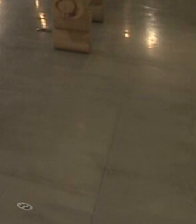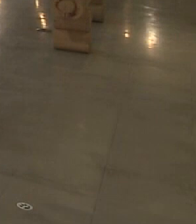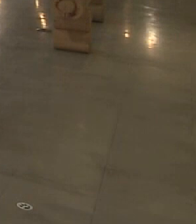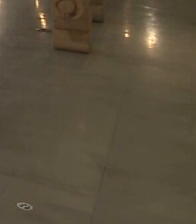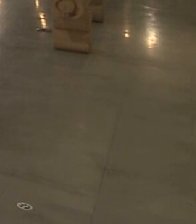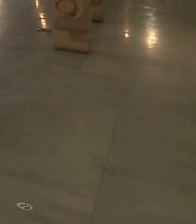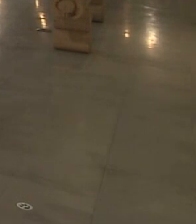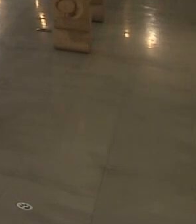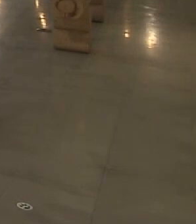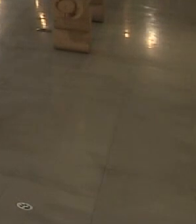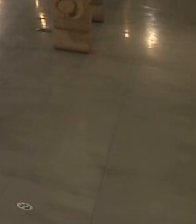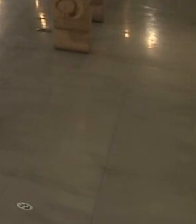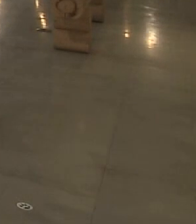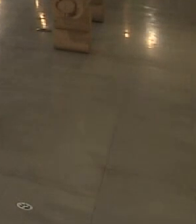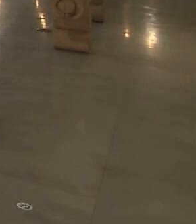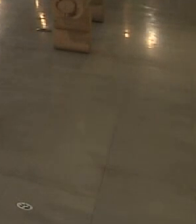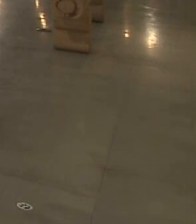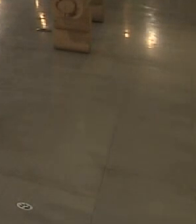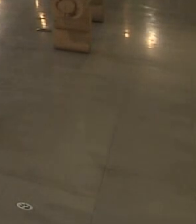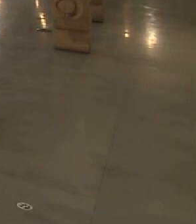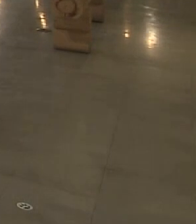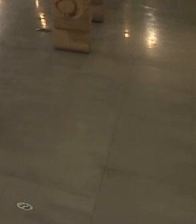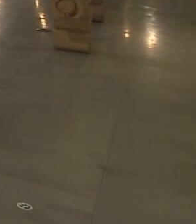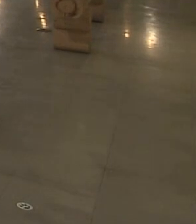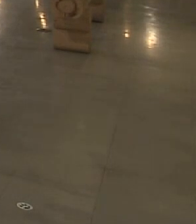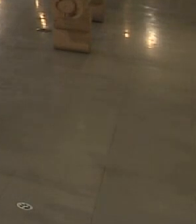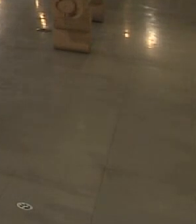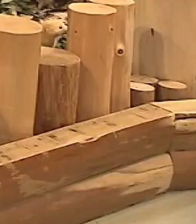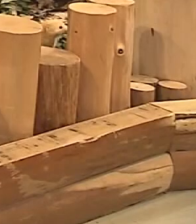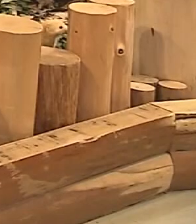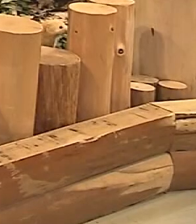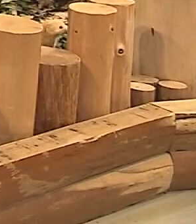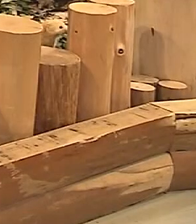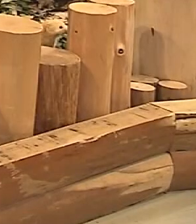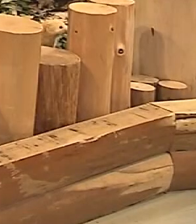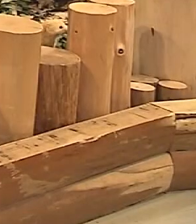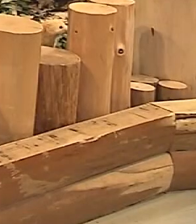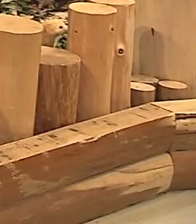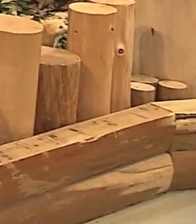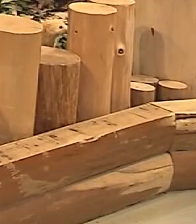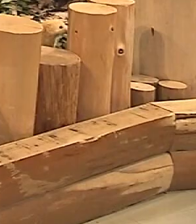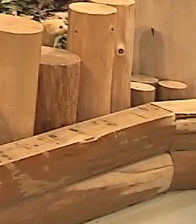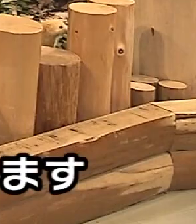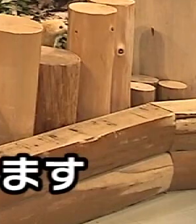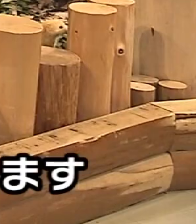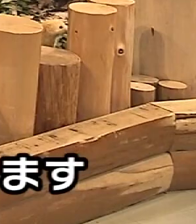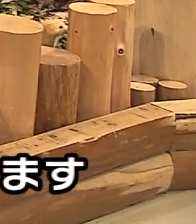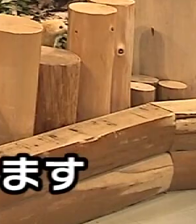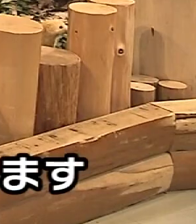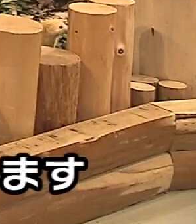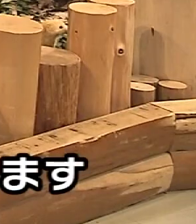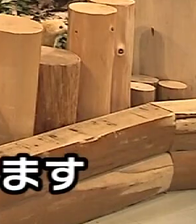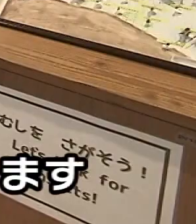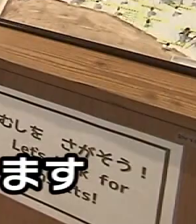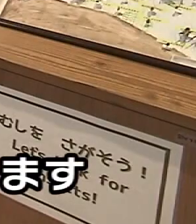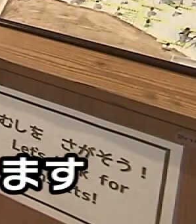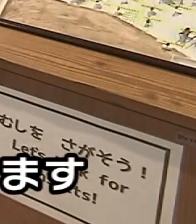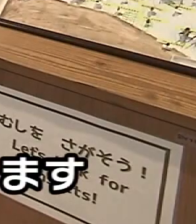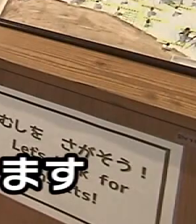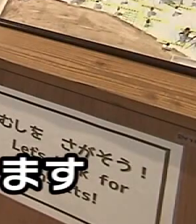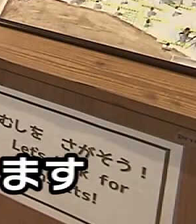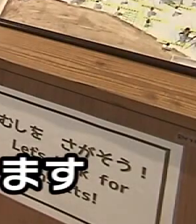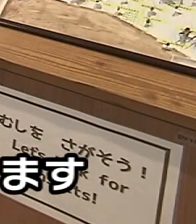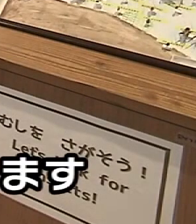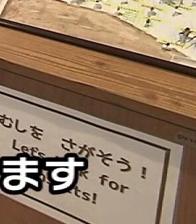1階フロアには高槻市内に生息する鳥類や哺乳類の剥製や昆虫標本、化